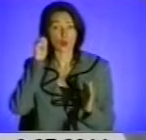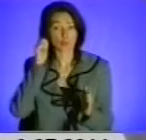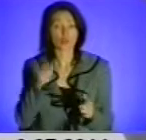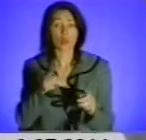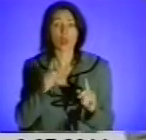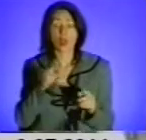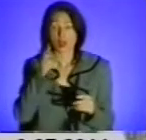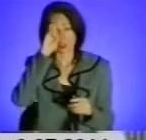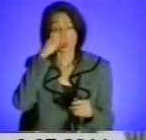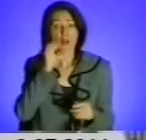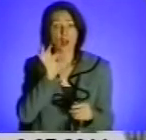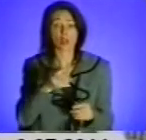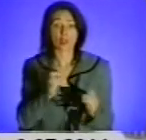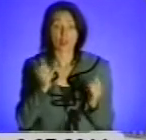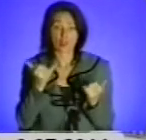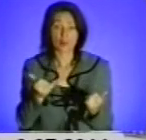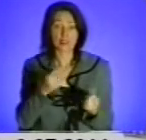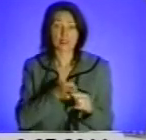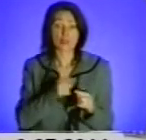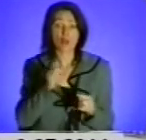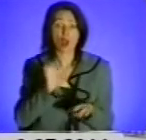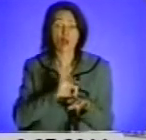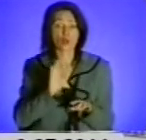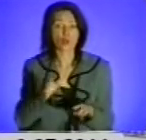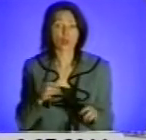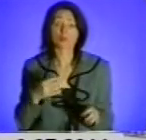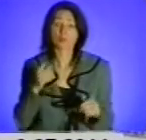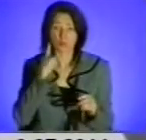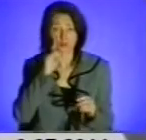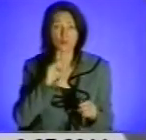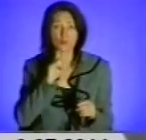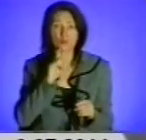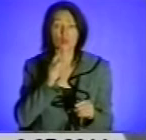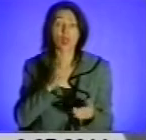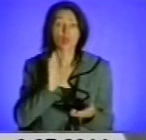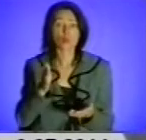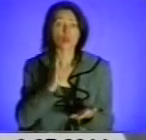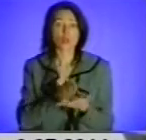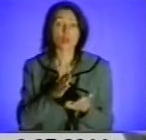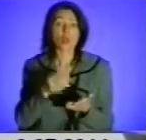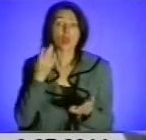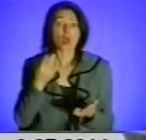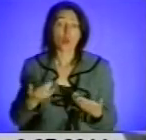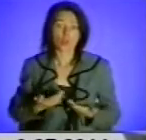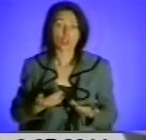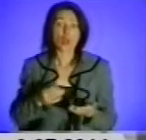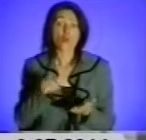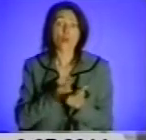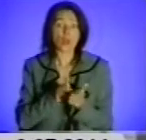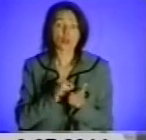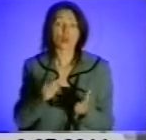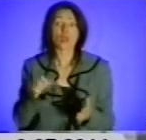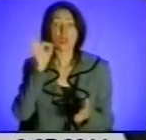комфортніше. Принаймні, матимуть найнеобхідніше на законодавчому рівні. Як-то пожиттєве забезпечення і ліки з Європи та США у